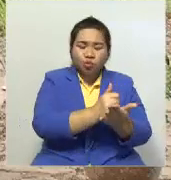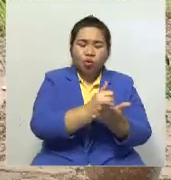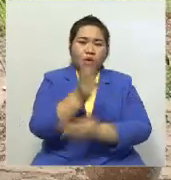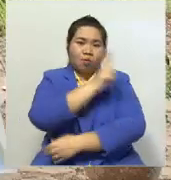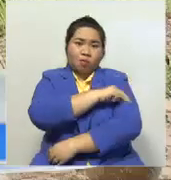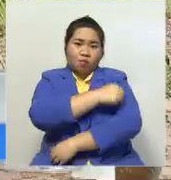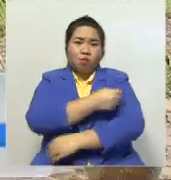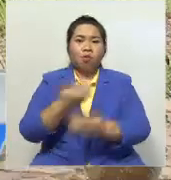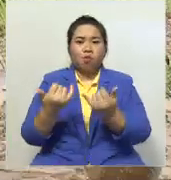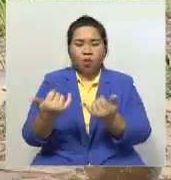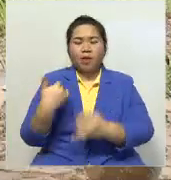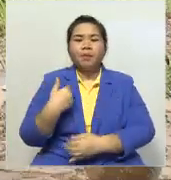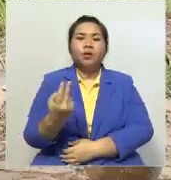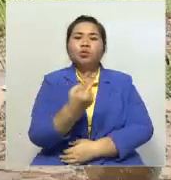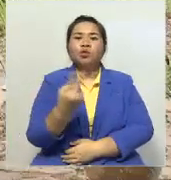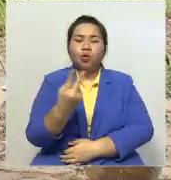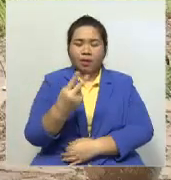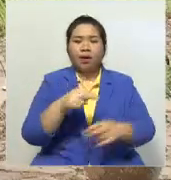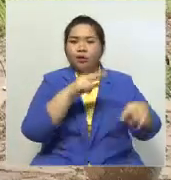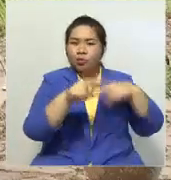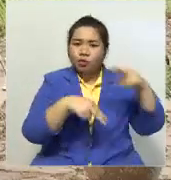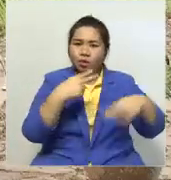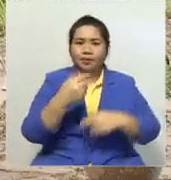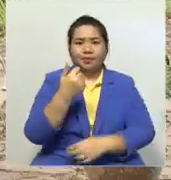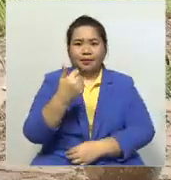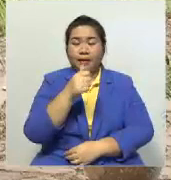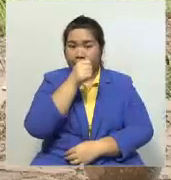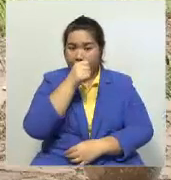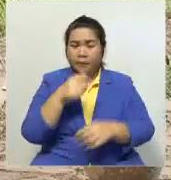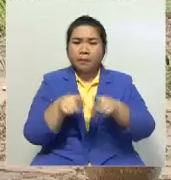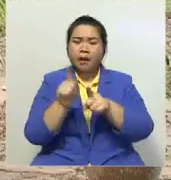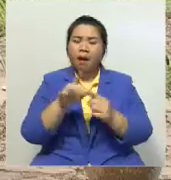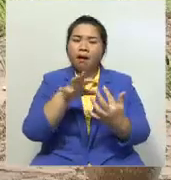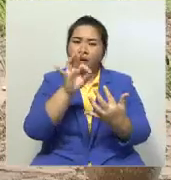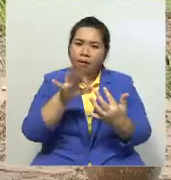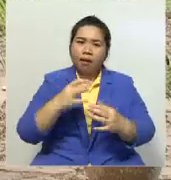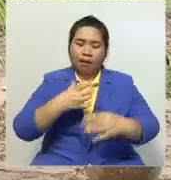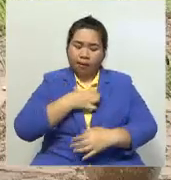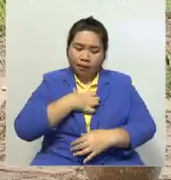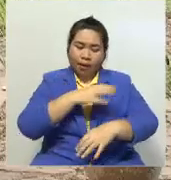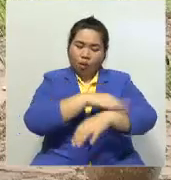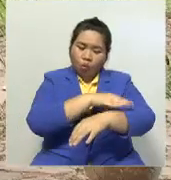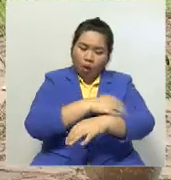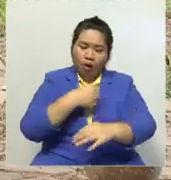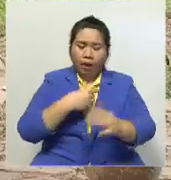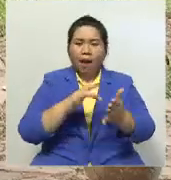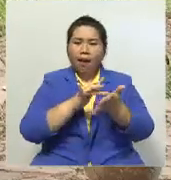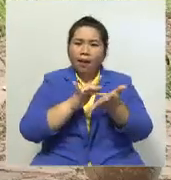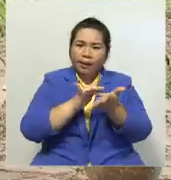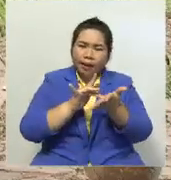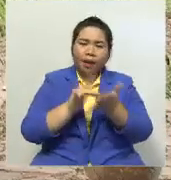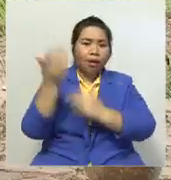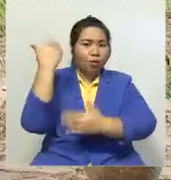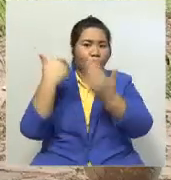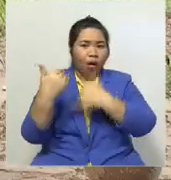คะซึ่งเป็นแพทย์ทางเลือกให้กับประชาชนในพื้นที่ได้มีโอกาสในการเลือกสรรการรักษาด้วยตัวเองลดการใช้ยาแผนปัจ